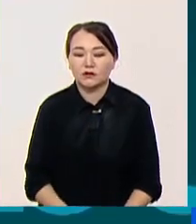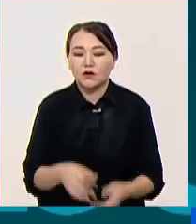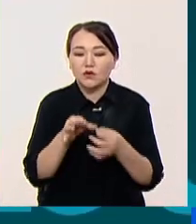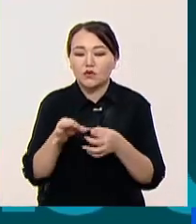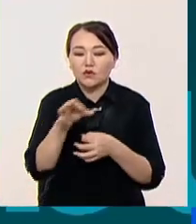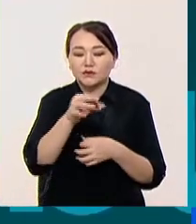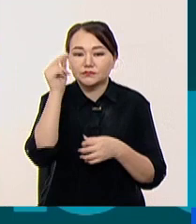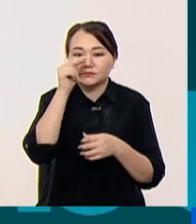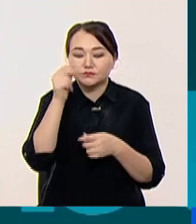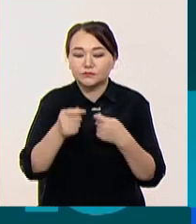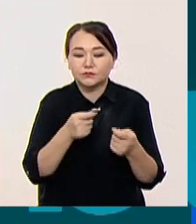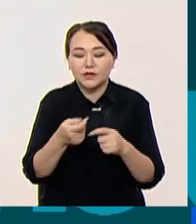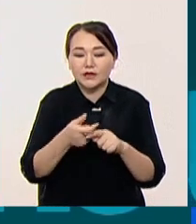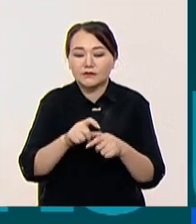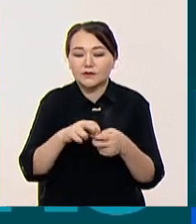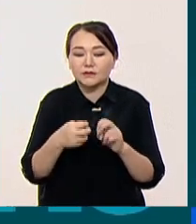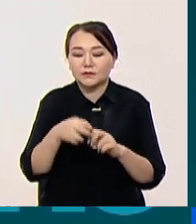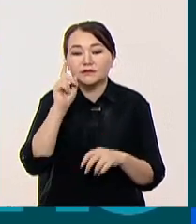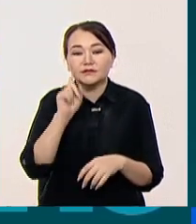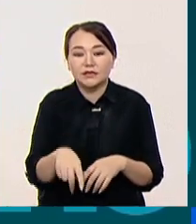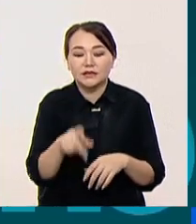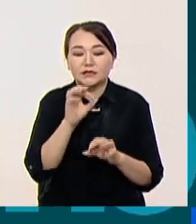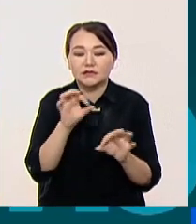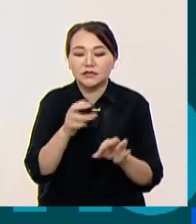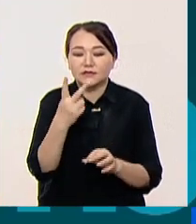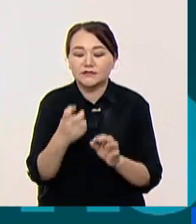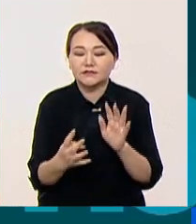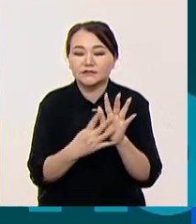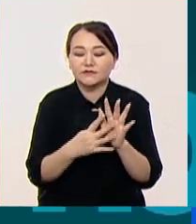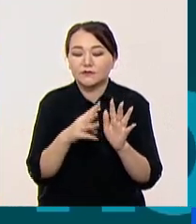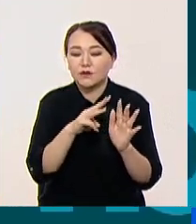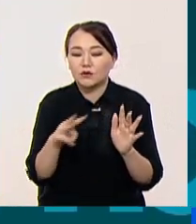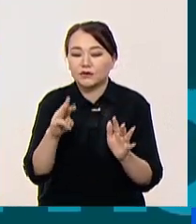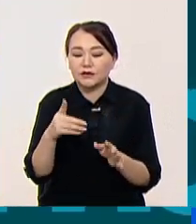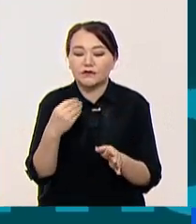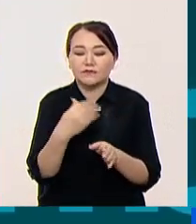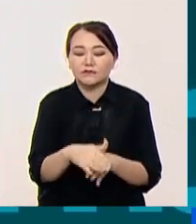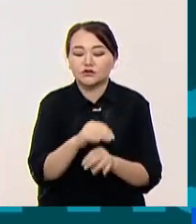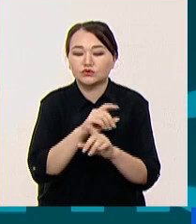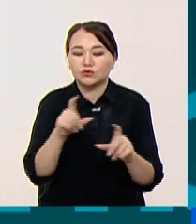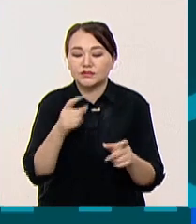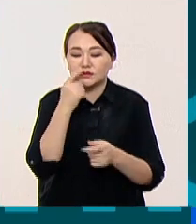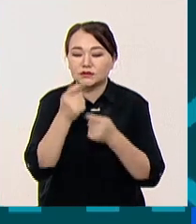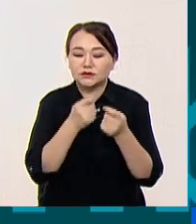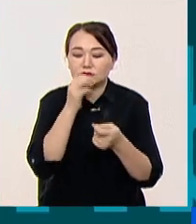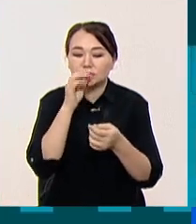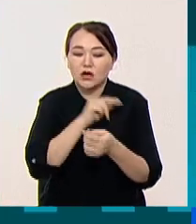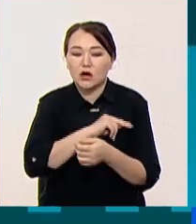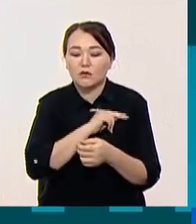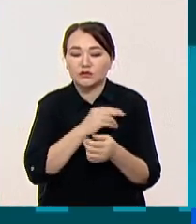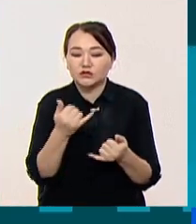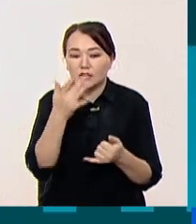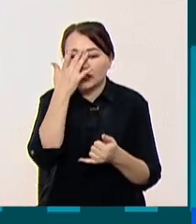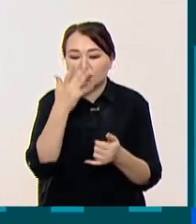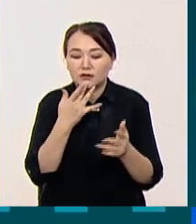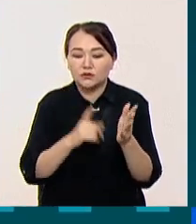Облыстық білім басқармасы бұл мәселеден хабардар. Айтуларынша, 209 миллион теңге бөлінген мектептің күрделі жөндеу жұмыстары биыл жазда